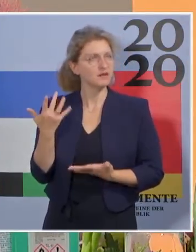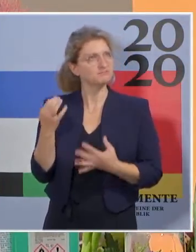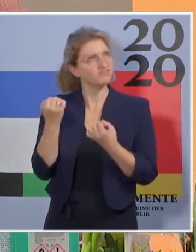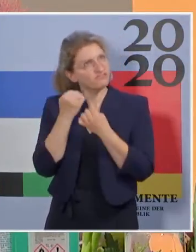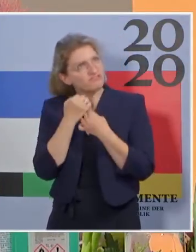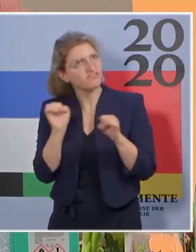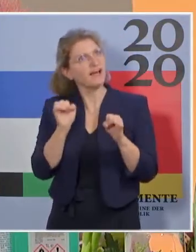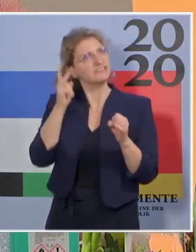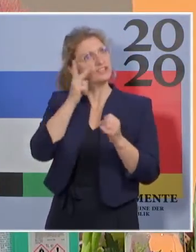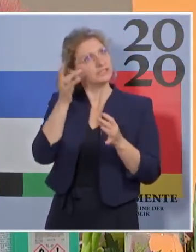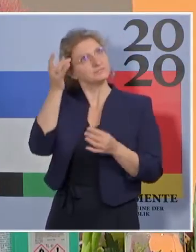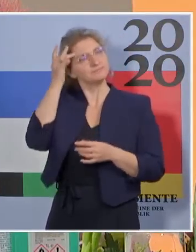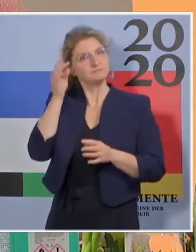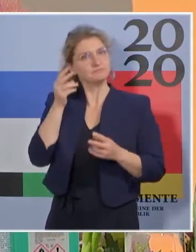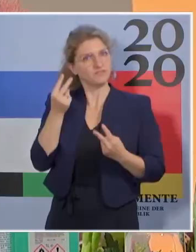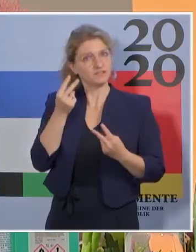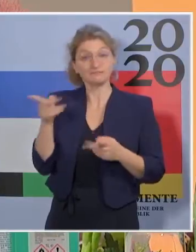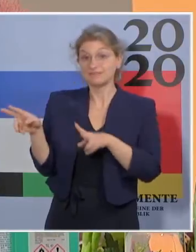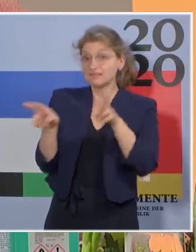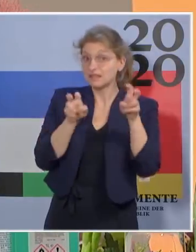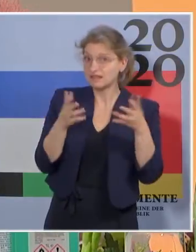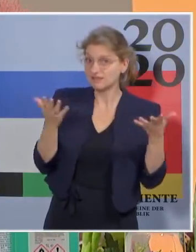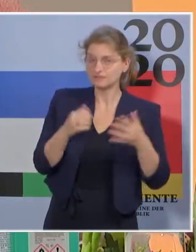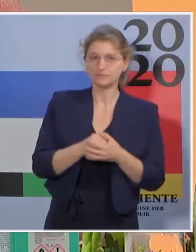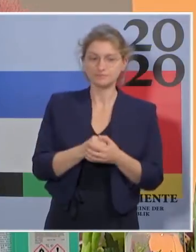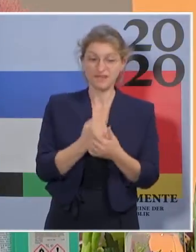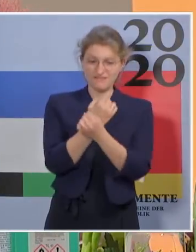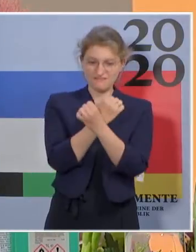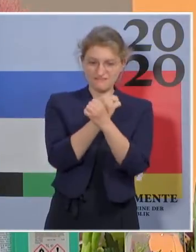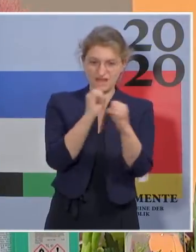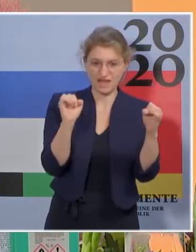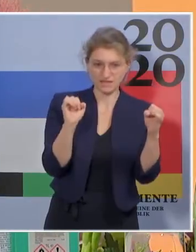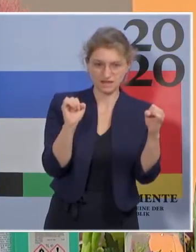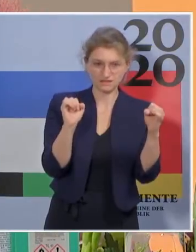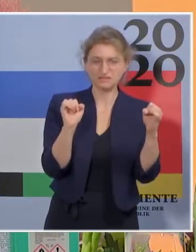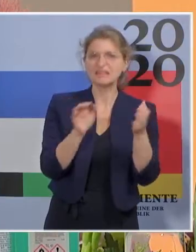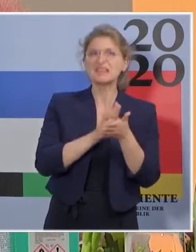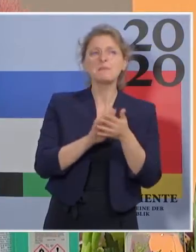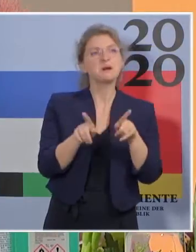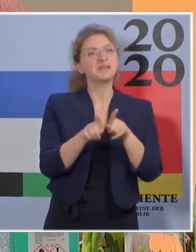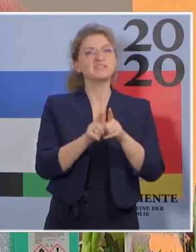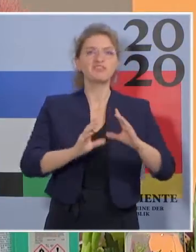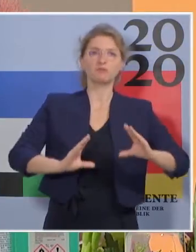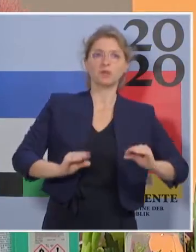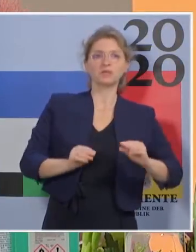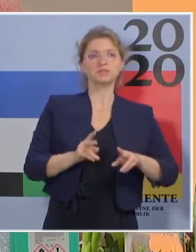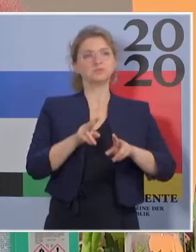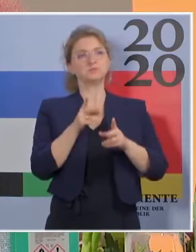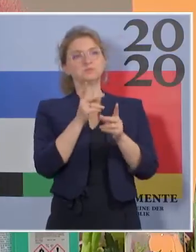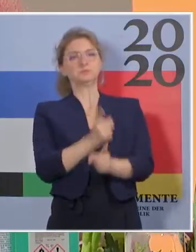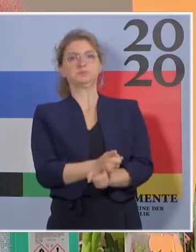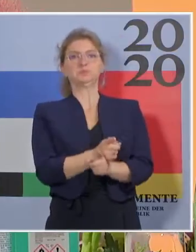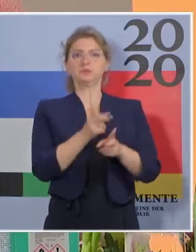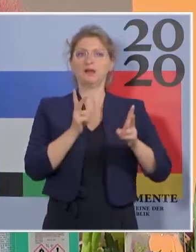Freiheitsverständnis eingemahnt. Zitat, Freiheit ist nie ein weiches Kissen, auf dem man sich ausruhen oder passiven Genüssen hingeben